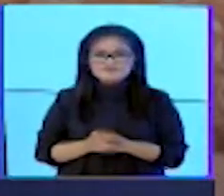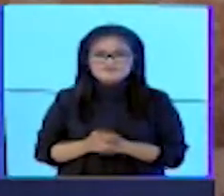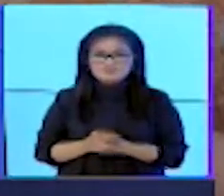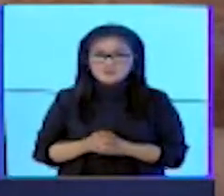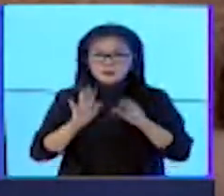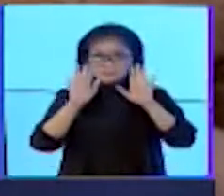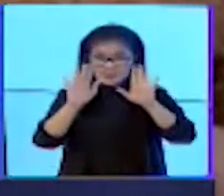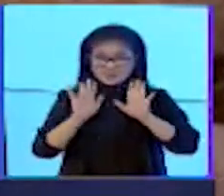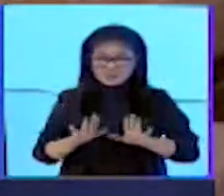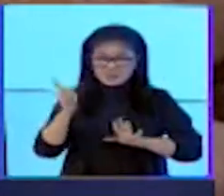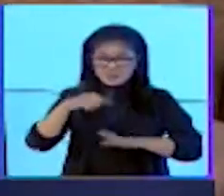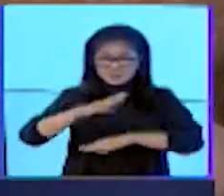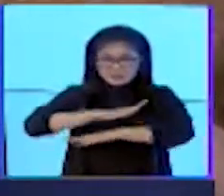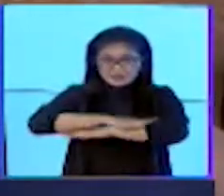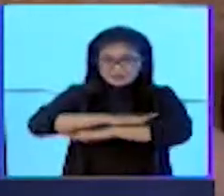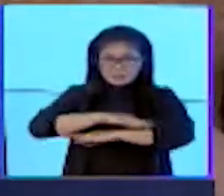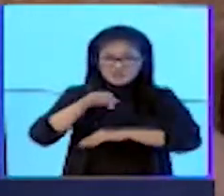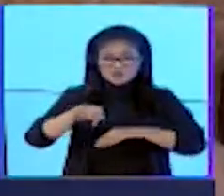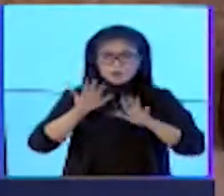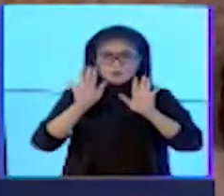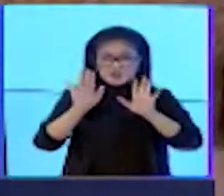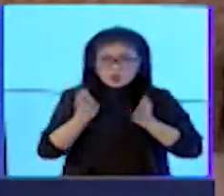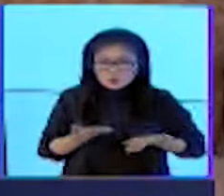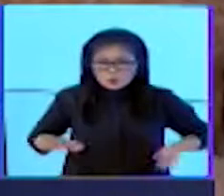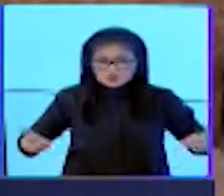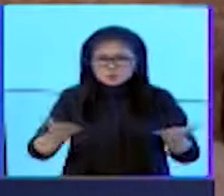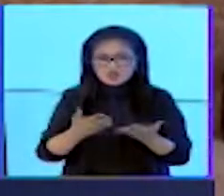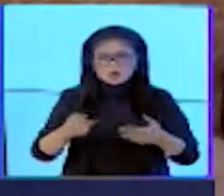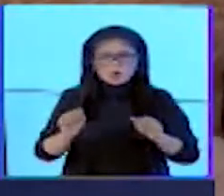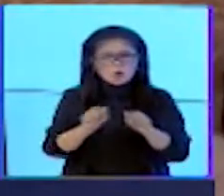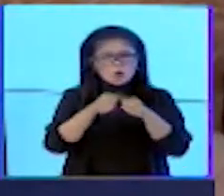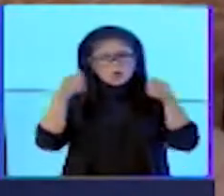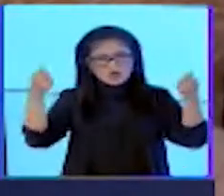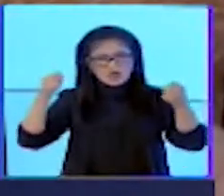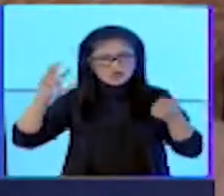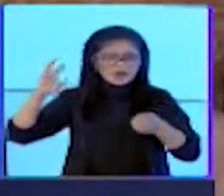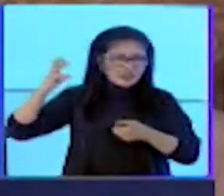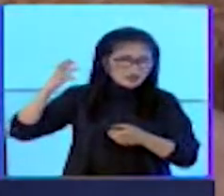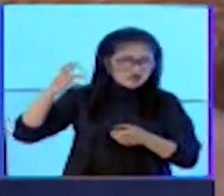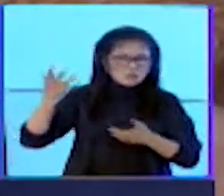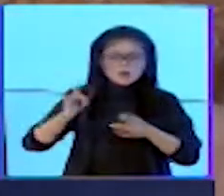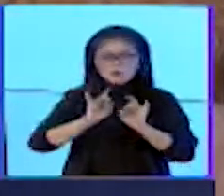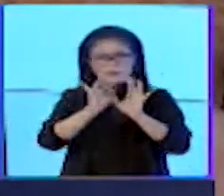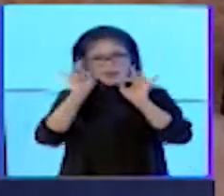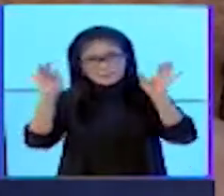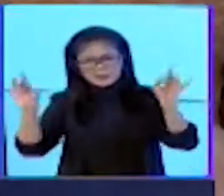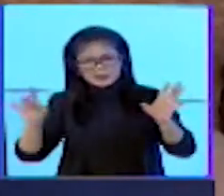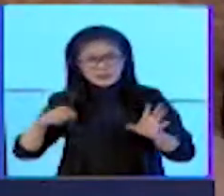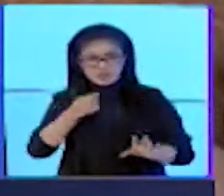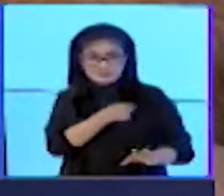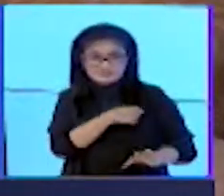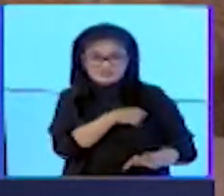dari televisi, mau media sosial, mau portal, mau koran, mau radio, semuanya. Kalau misalnya Pak Menteri dan jajarannya